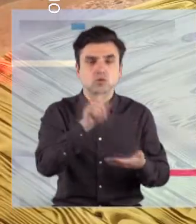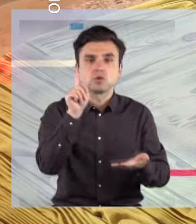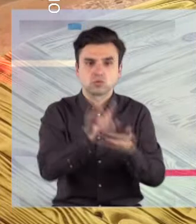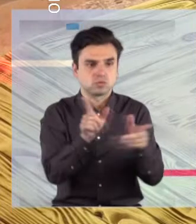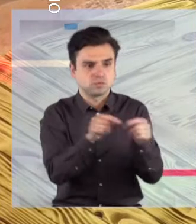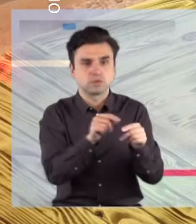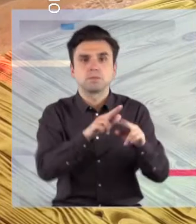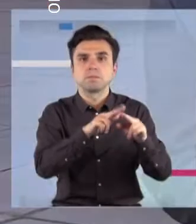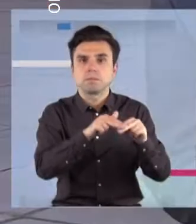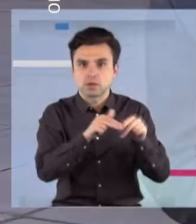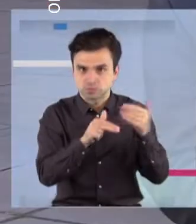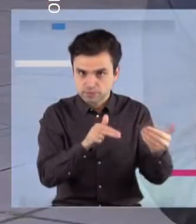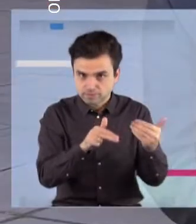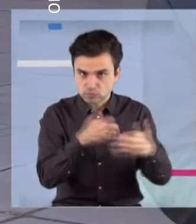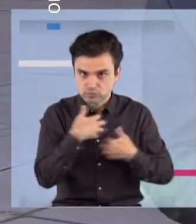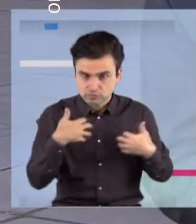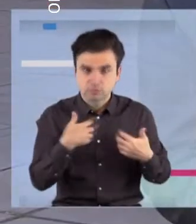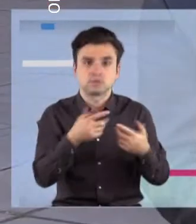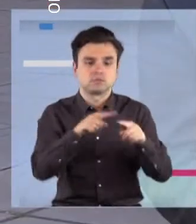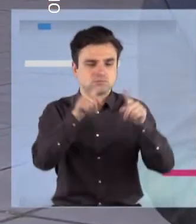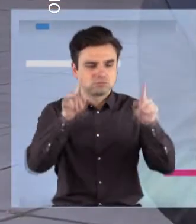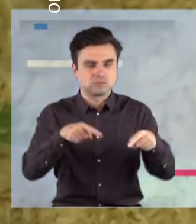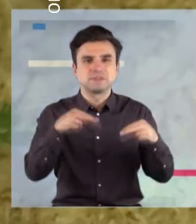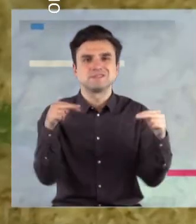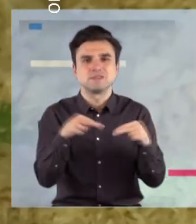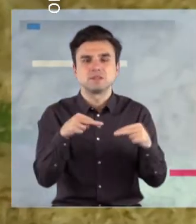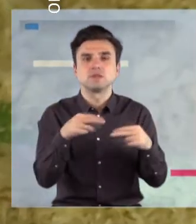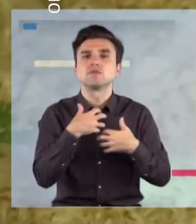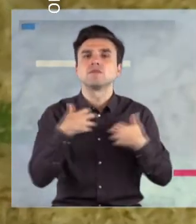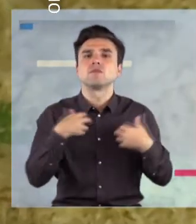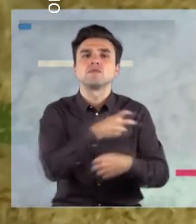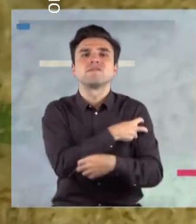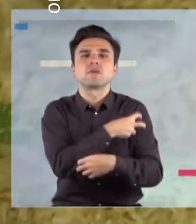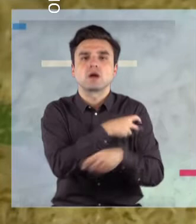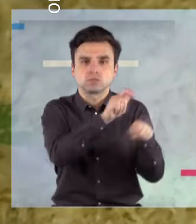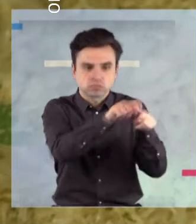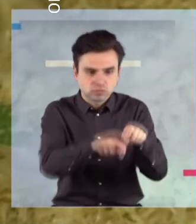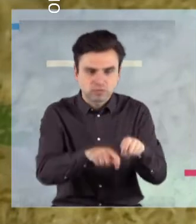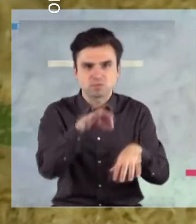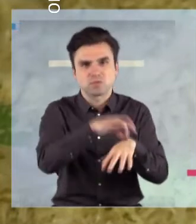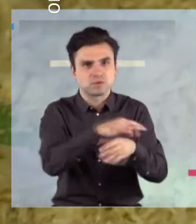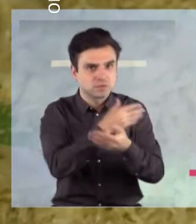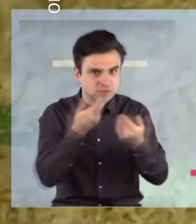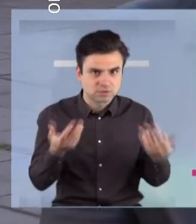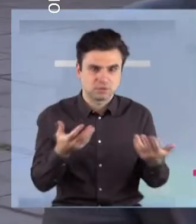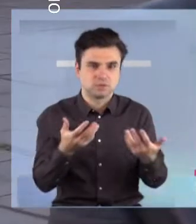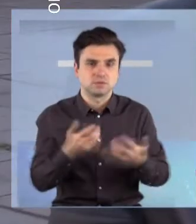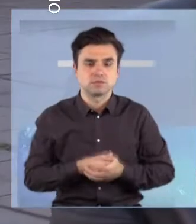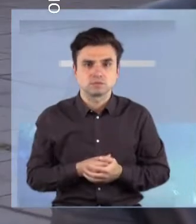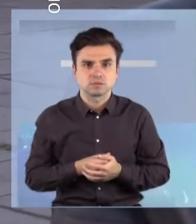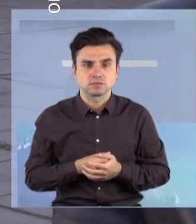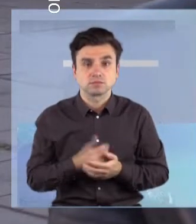серед людей та надмірна увага. Зоолог Валерій Коцюрюба наголошує, це стрес для тварин, а їхню психіку мають берегти люди. Під